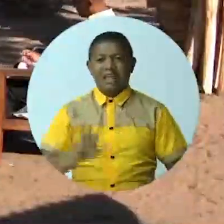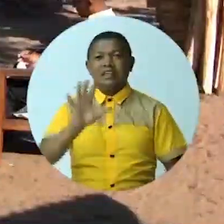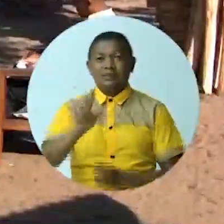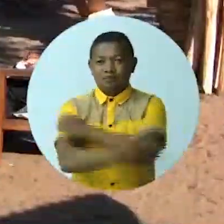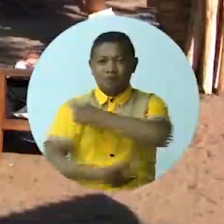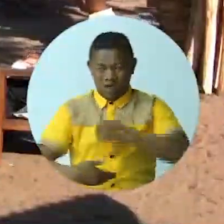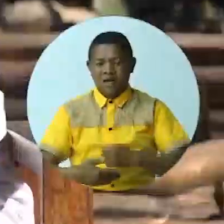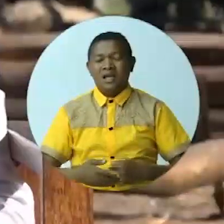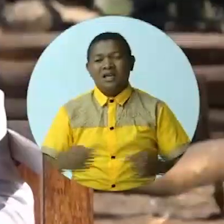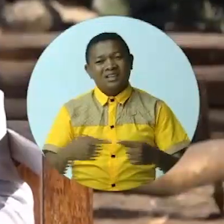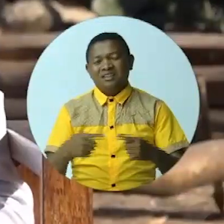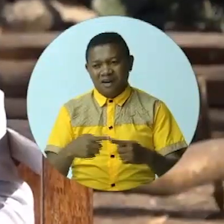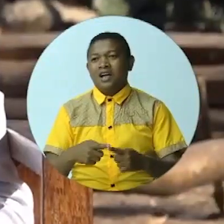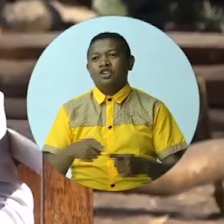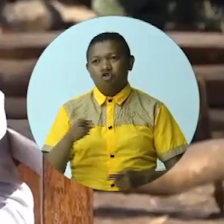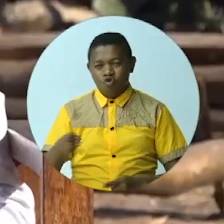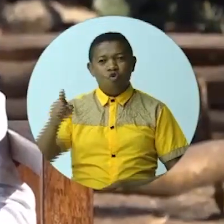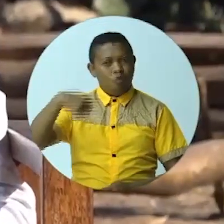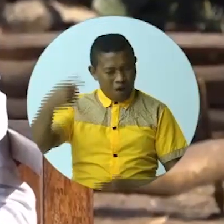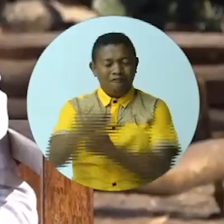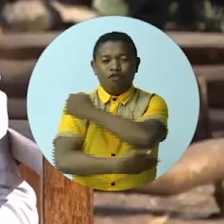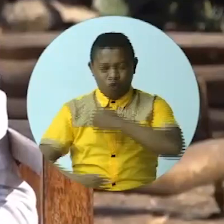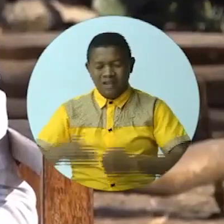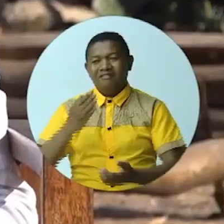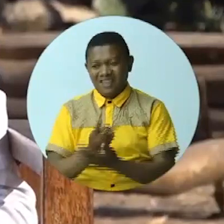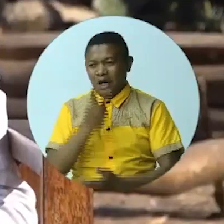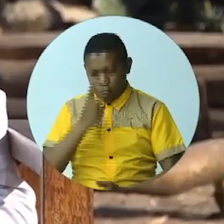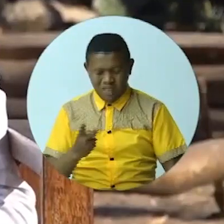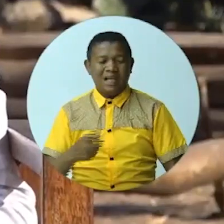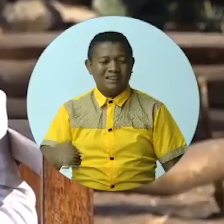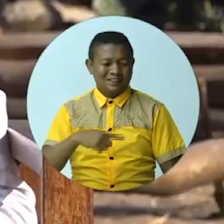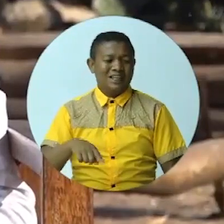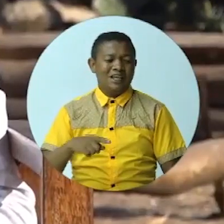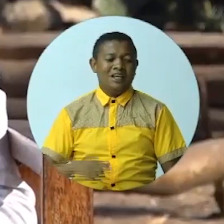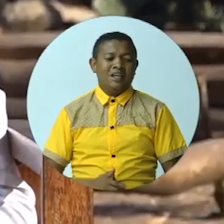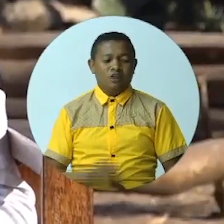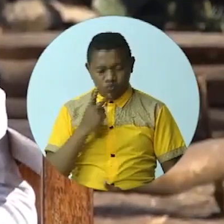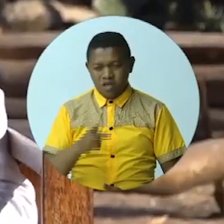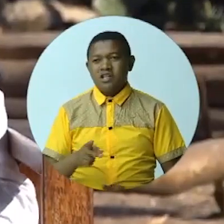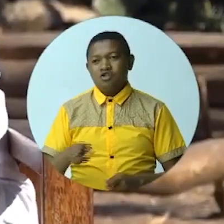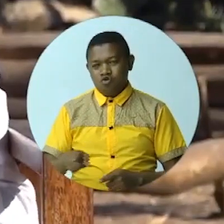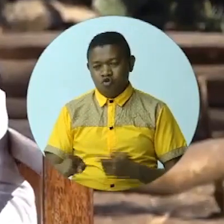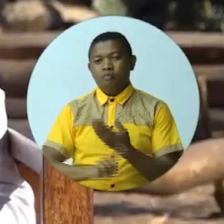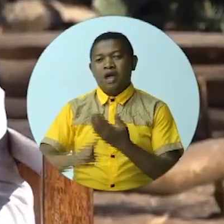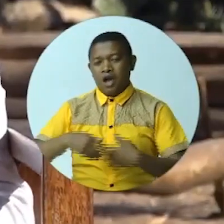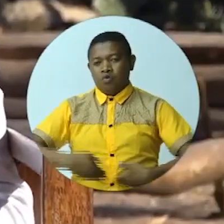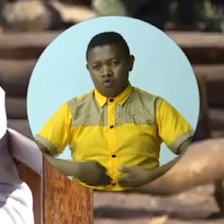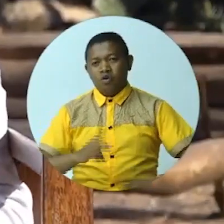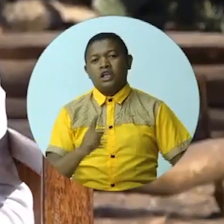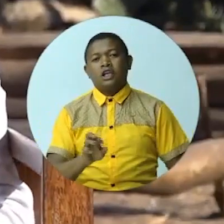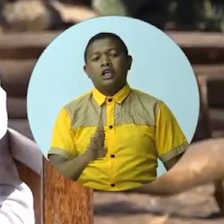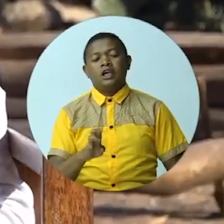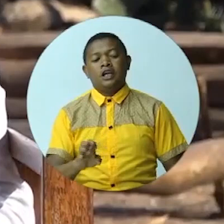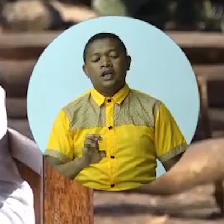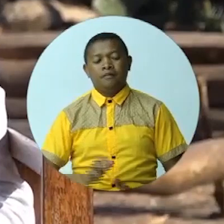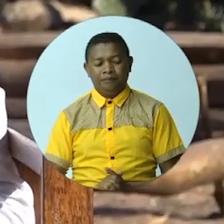heritona zay ny fanamby apetrantsika ao anatin'izao a kery izao. Misy any koa ny